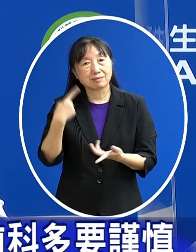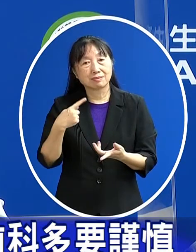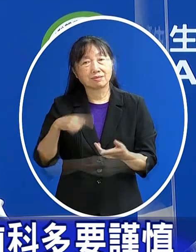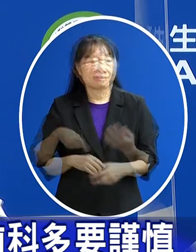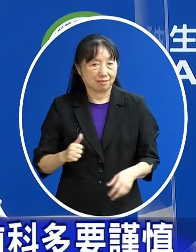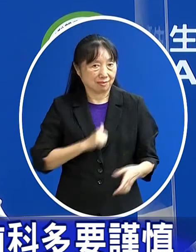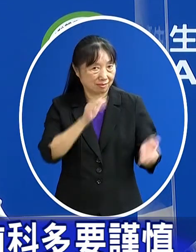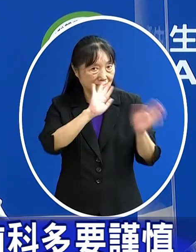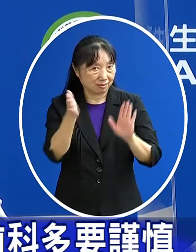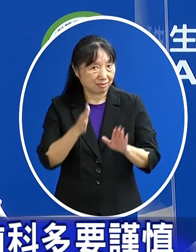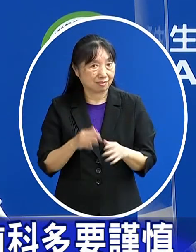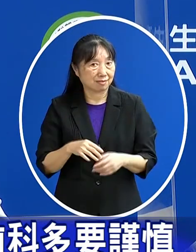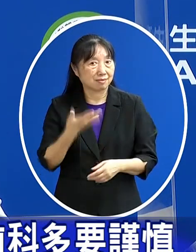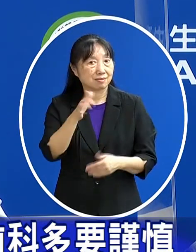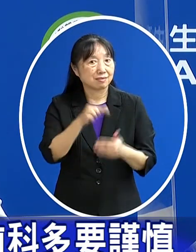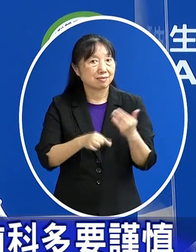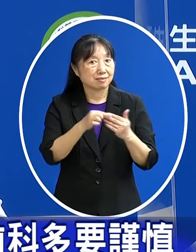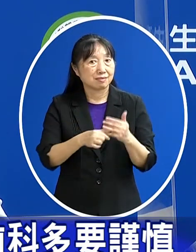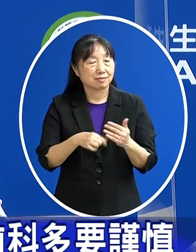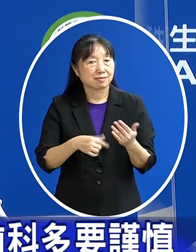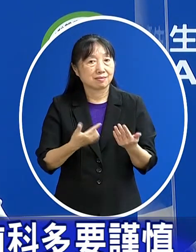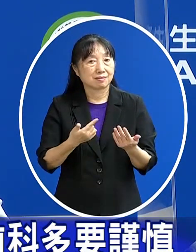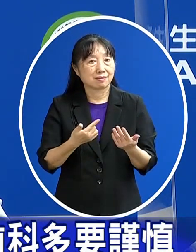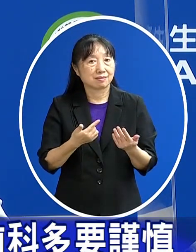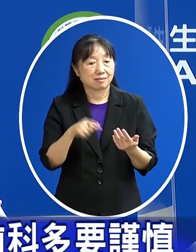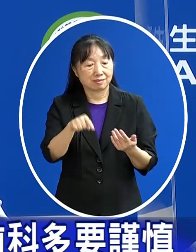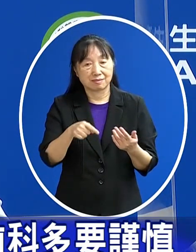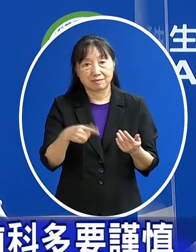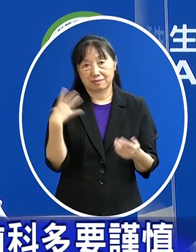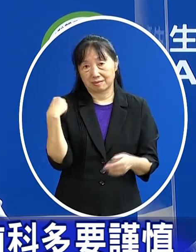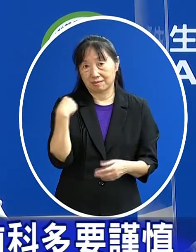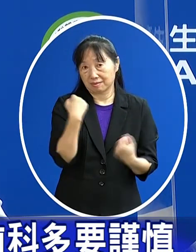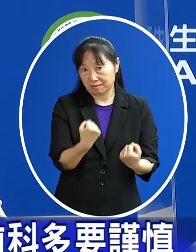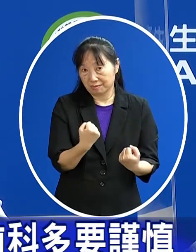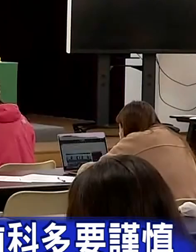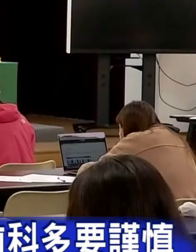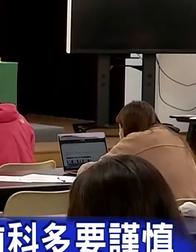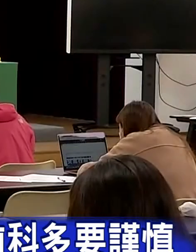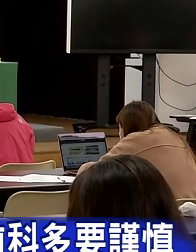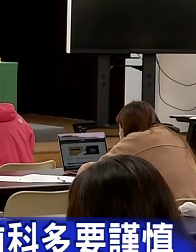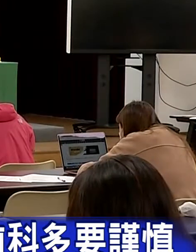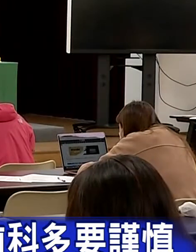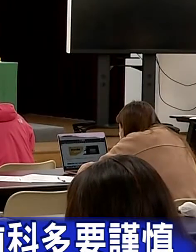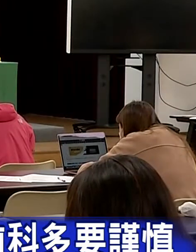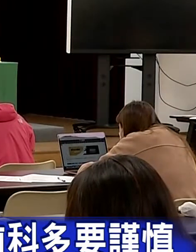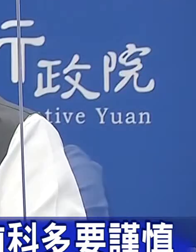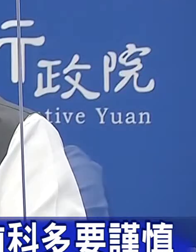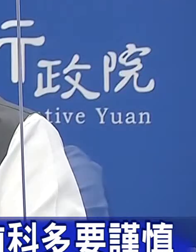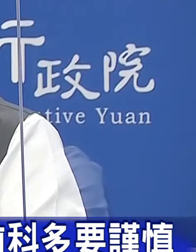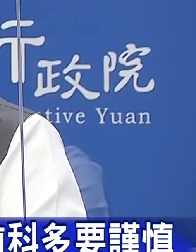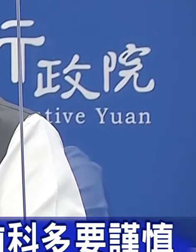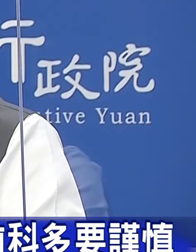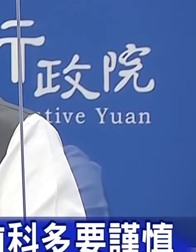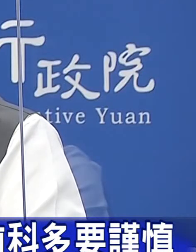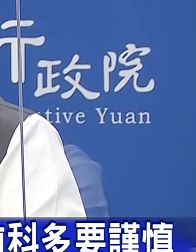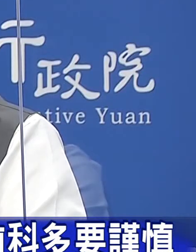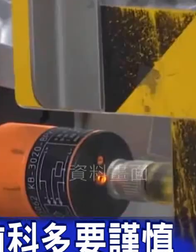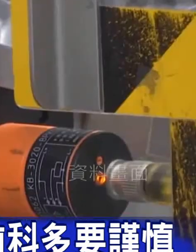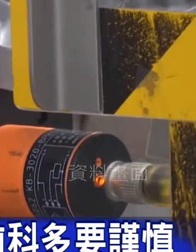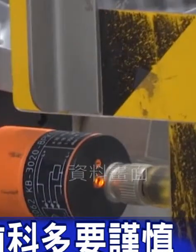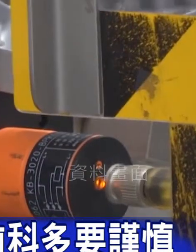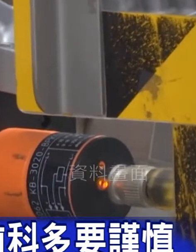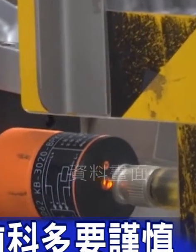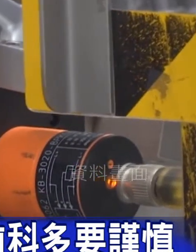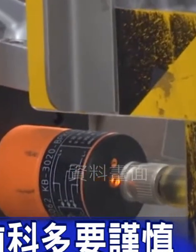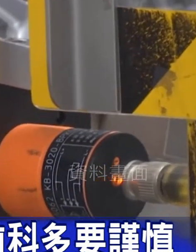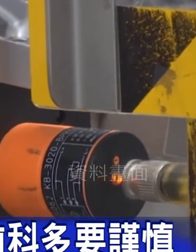恰当的。他为什么那个规定一直都没有被取消，并不是因为这个事件。 指挥官陈时中强调，根据两岸贸易法规，